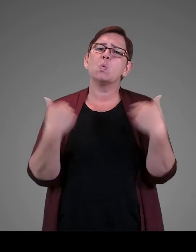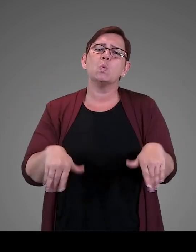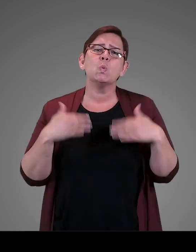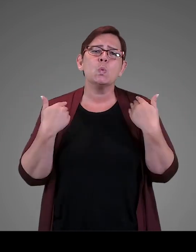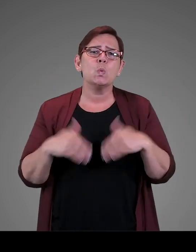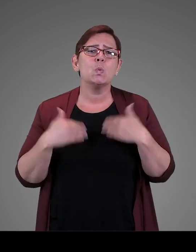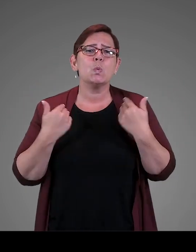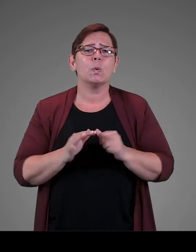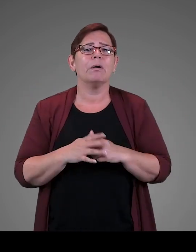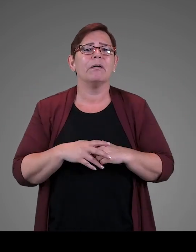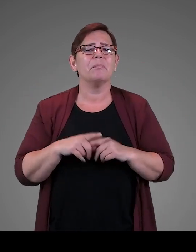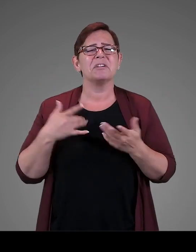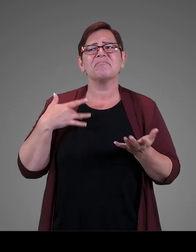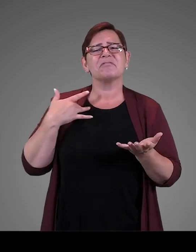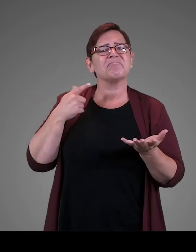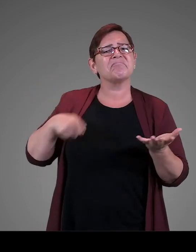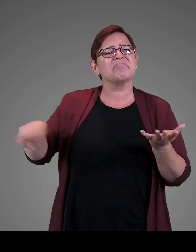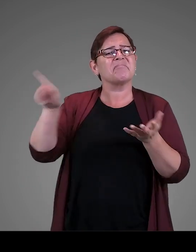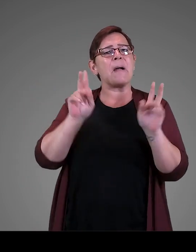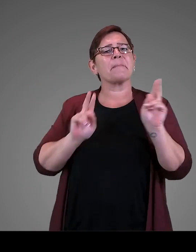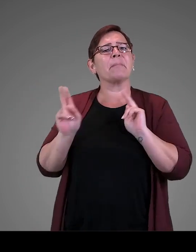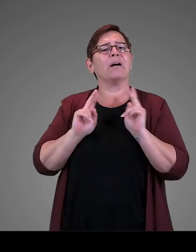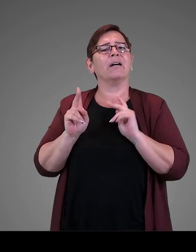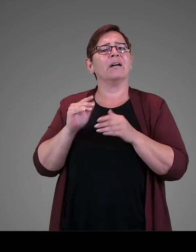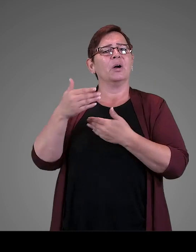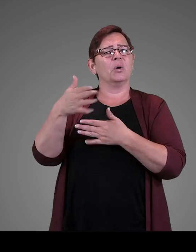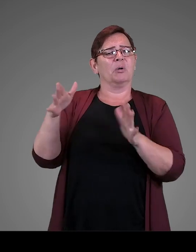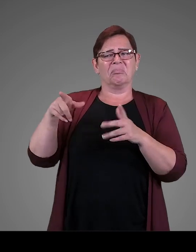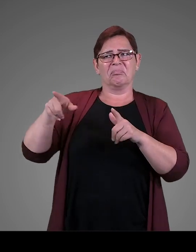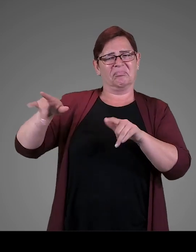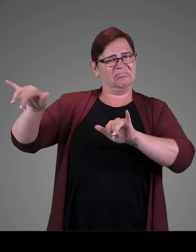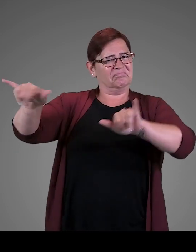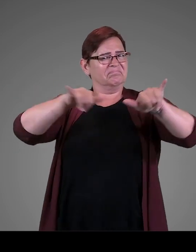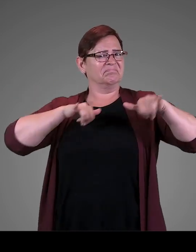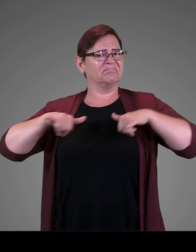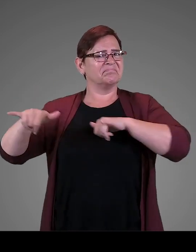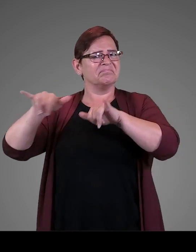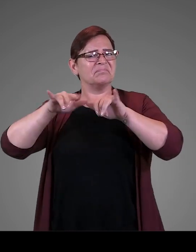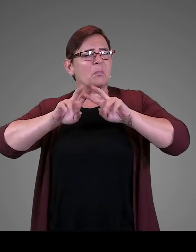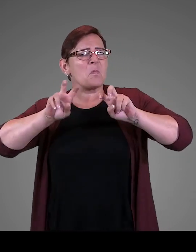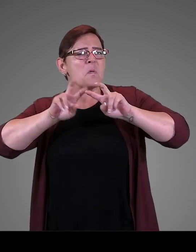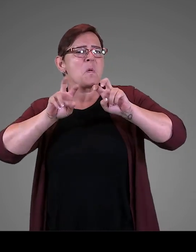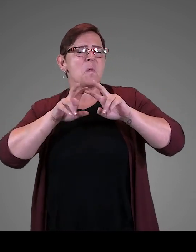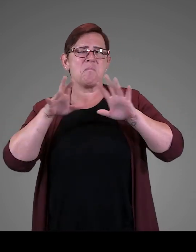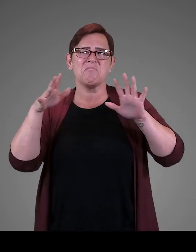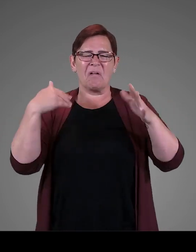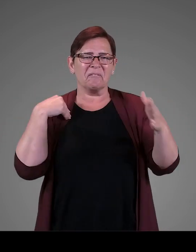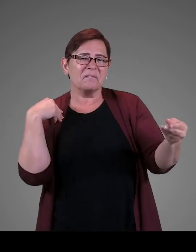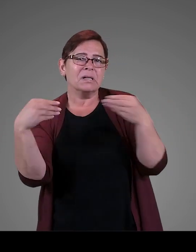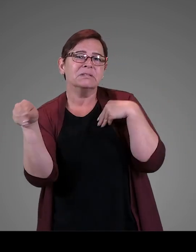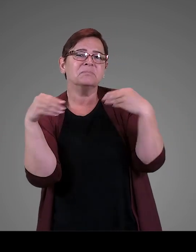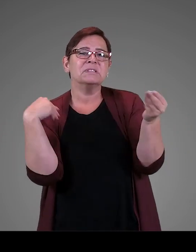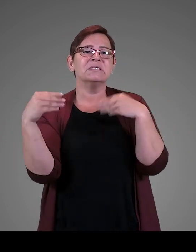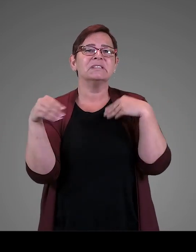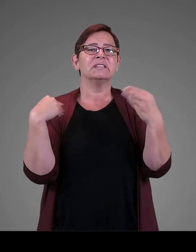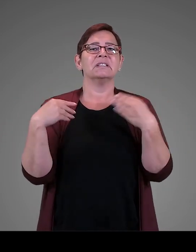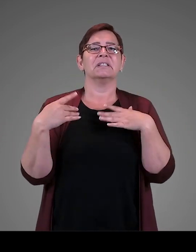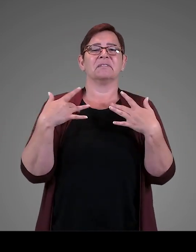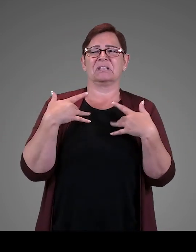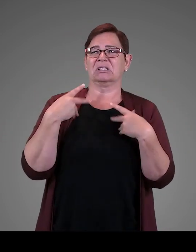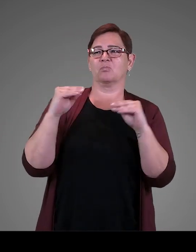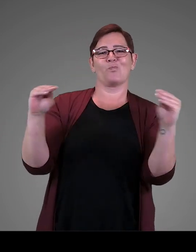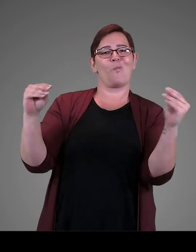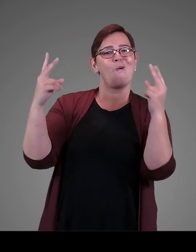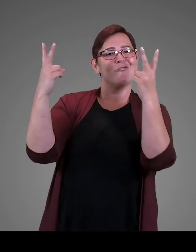je sens qu'il y a beaucoup de flexibilité puis que je ne serai pas jugée ou qu'on ne me forcera jamais à choisir. On me permet d'être pluriel, puis